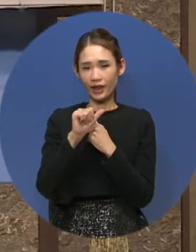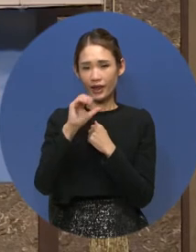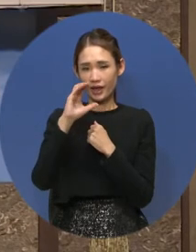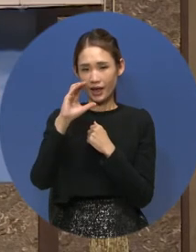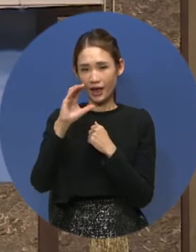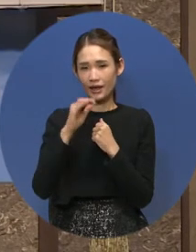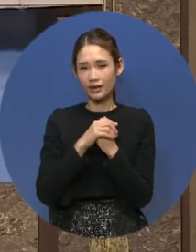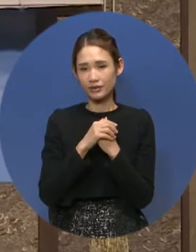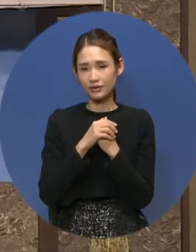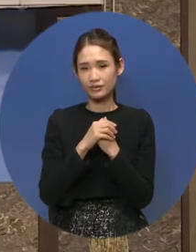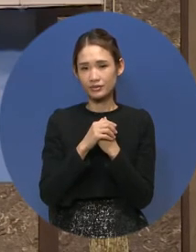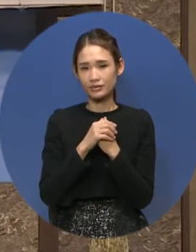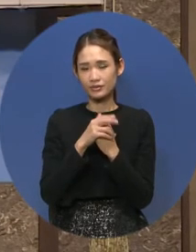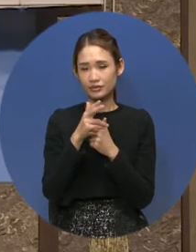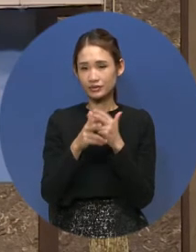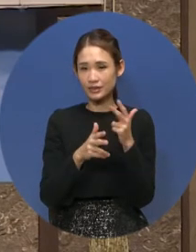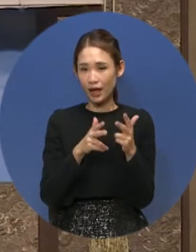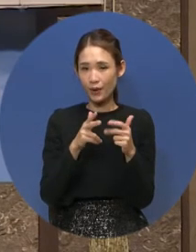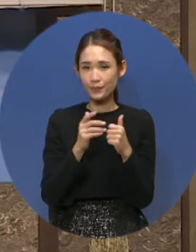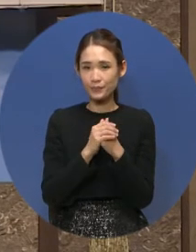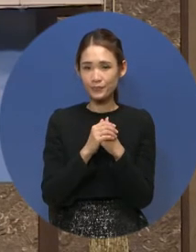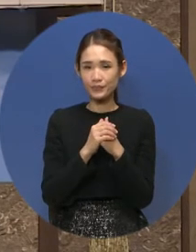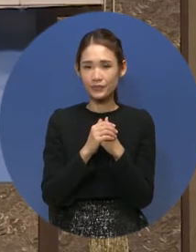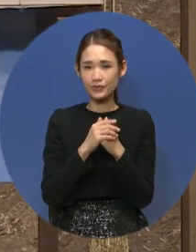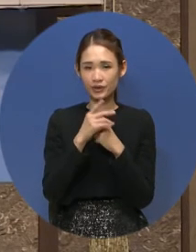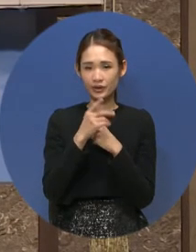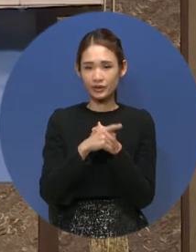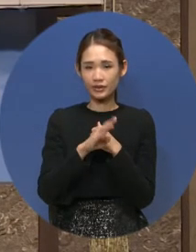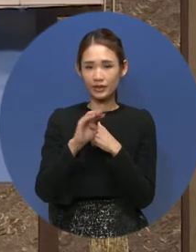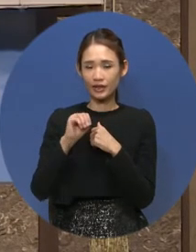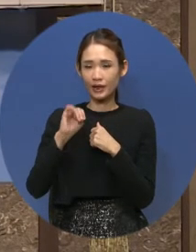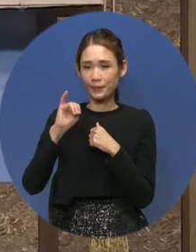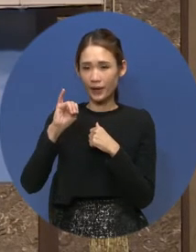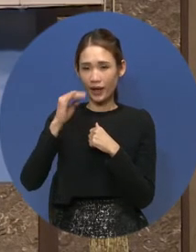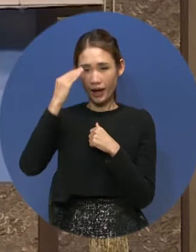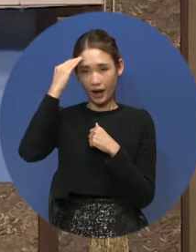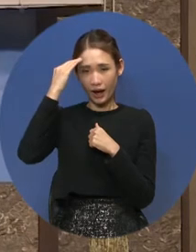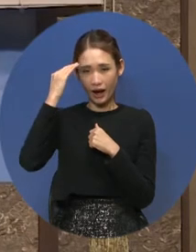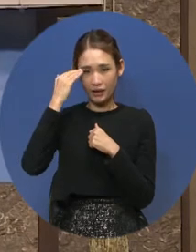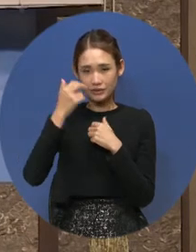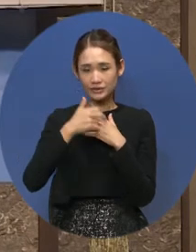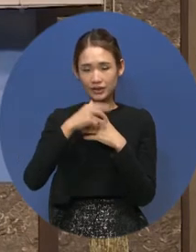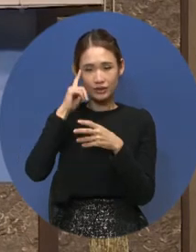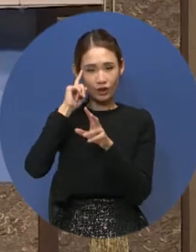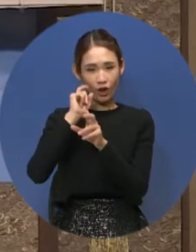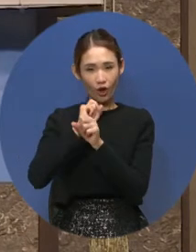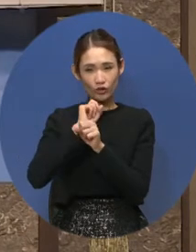AAC라는 의미입니다. 네. 이 사업은 KMI 한국의학연구소